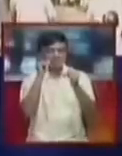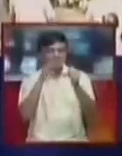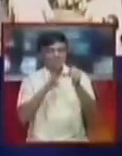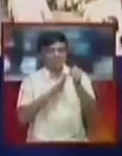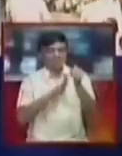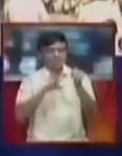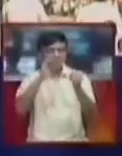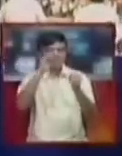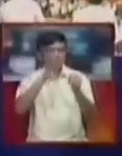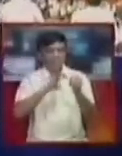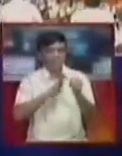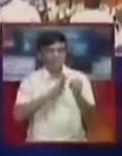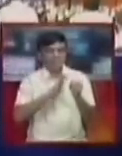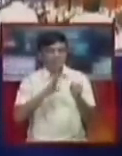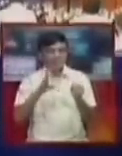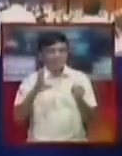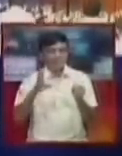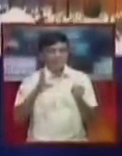Gentlemen,